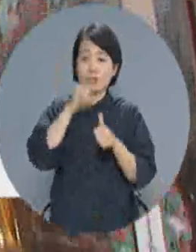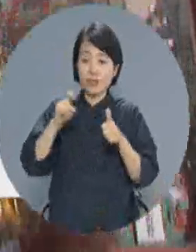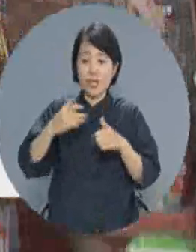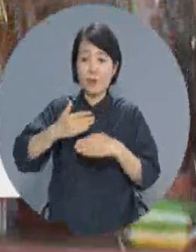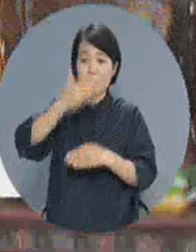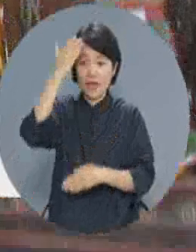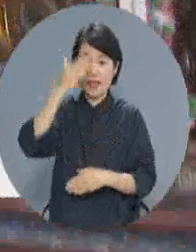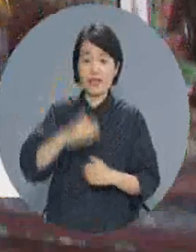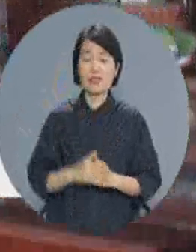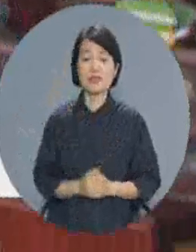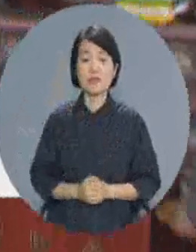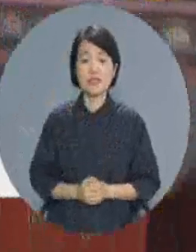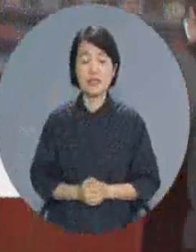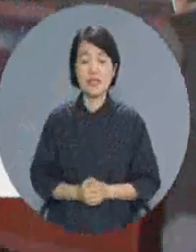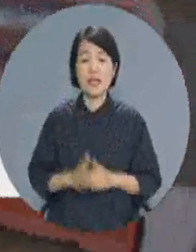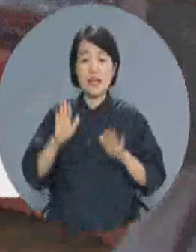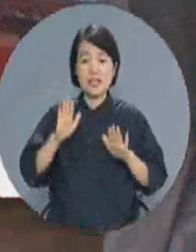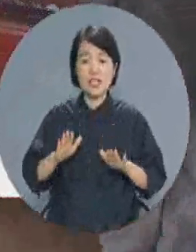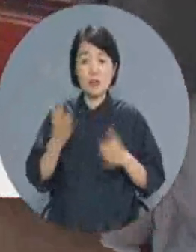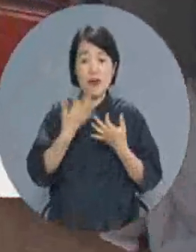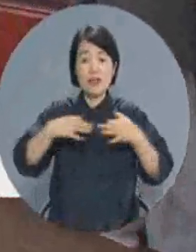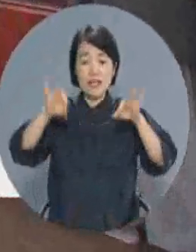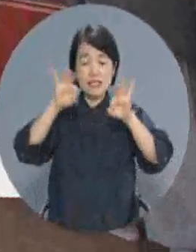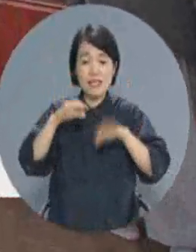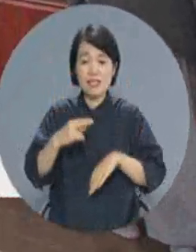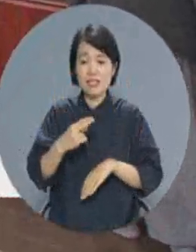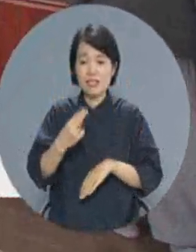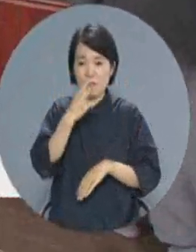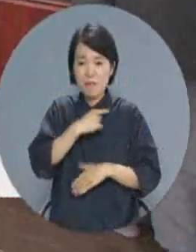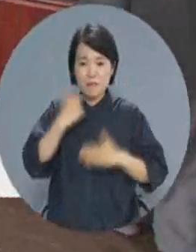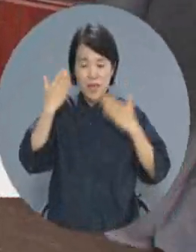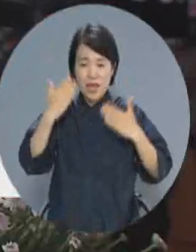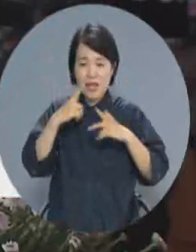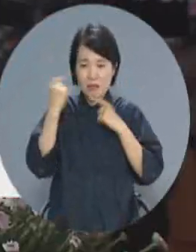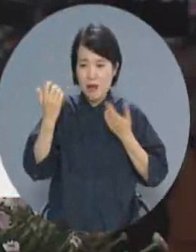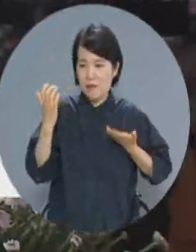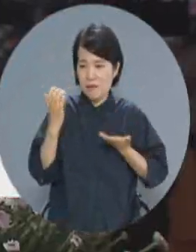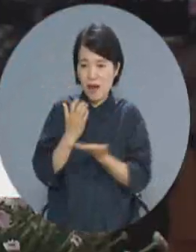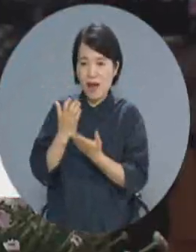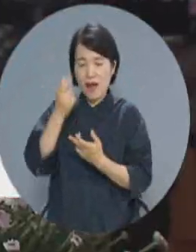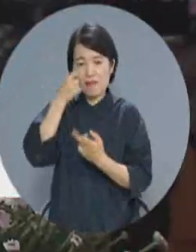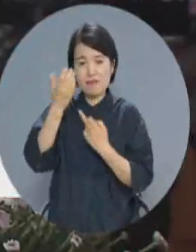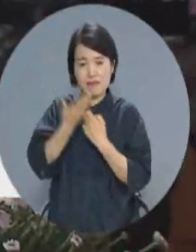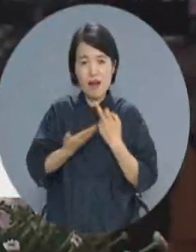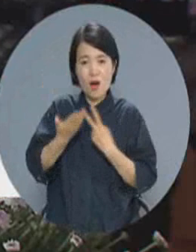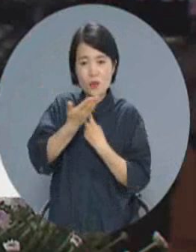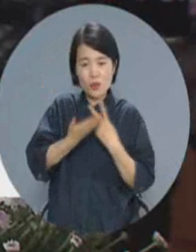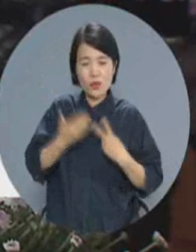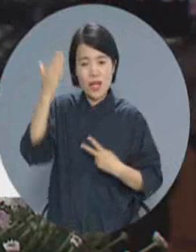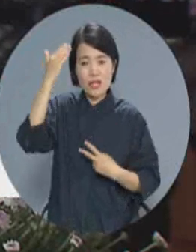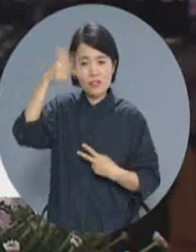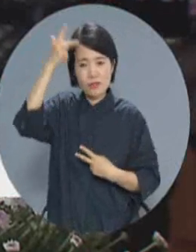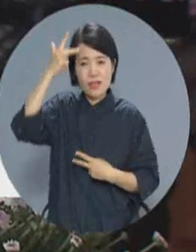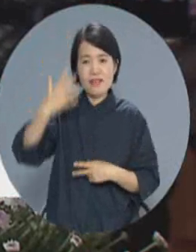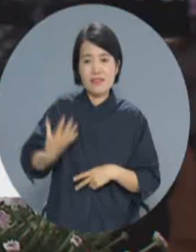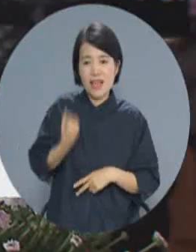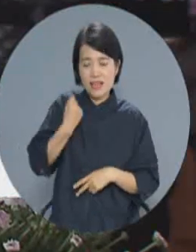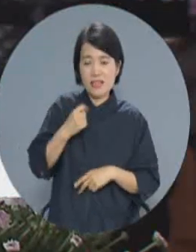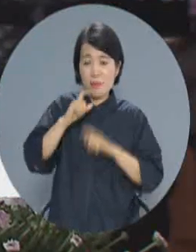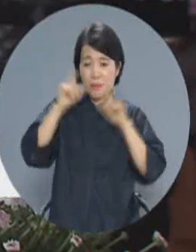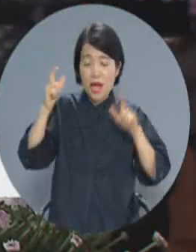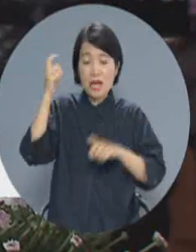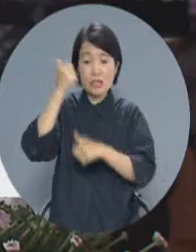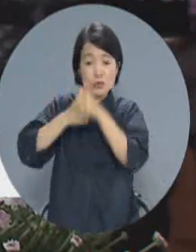열렸습니다. 이번 고유제는 목숨을 걸고 일본을 찾아 울릉도와 독도가 조선 고유의 영토라고 항의했던